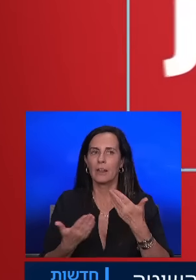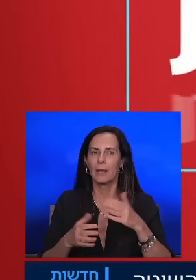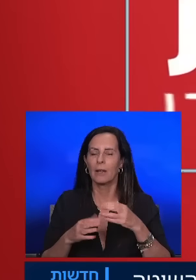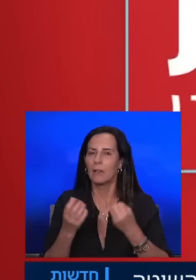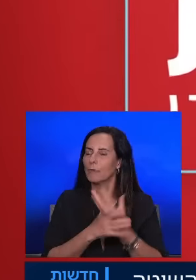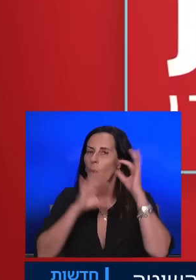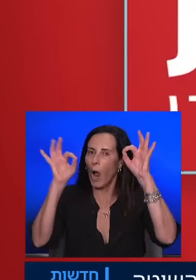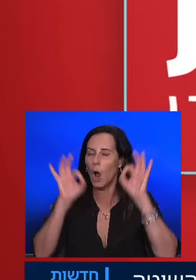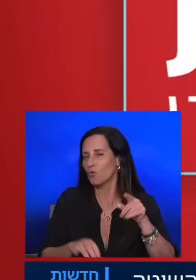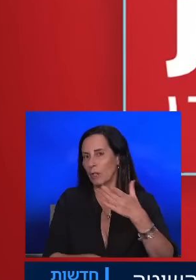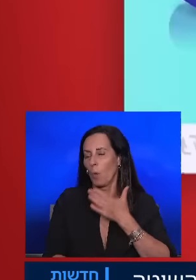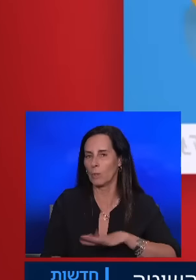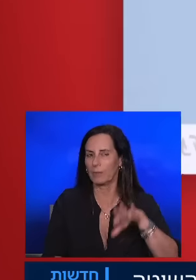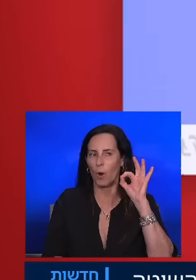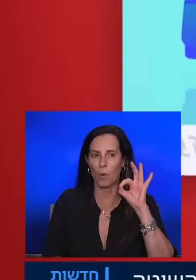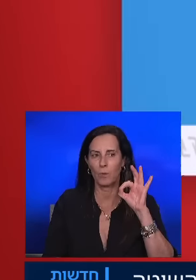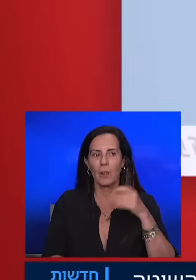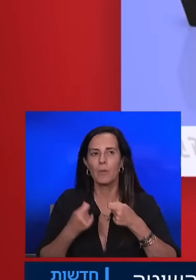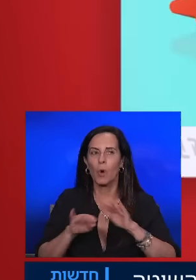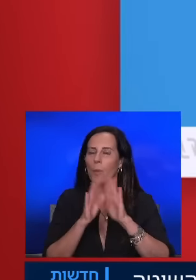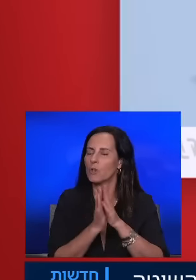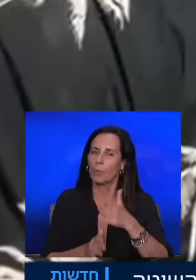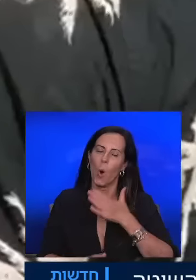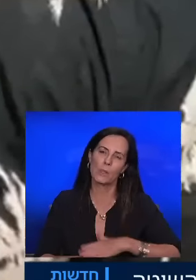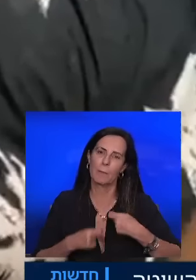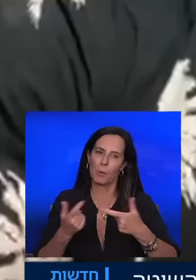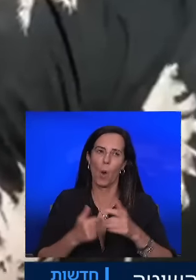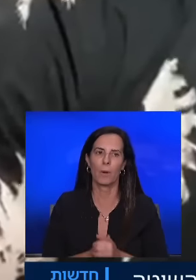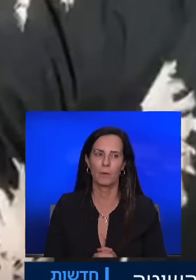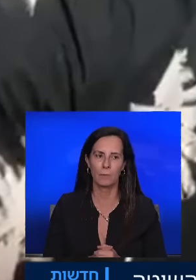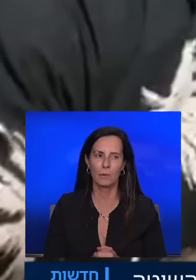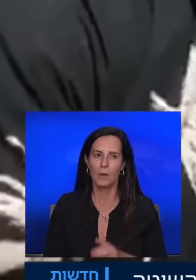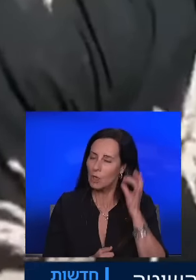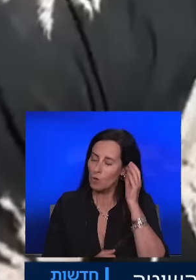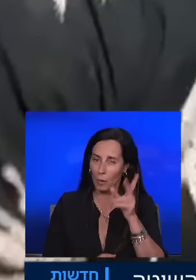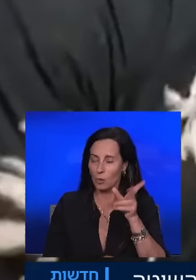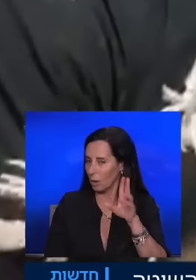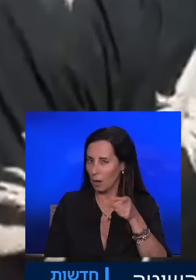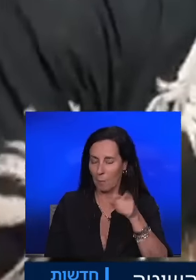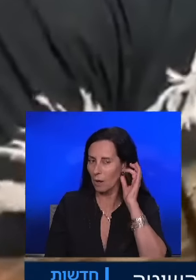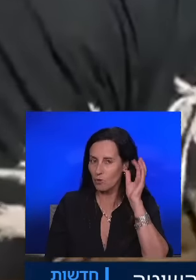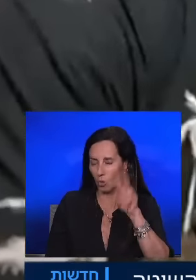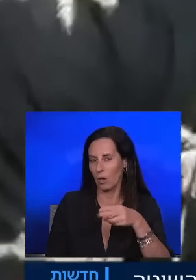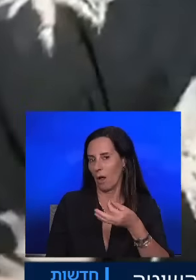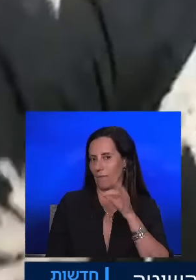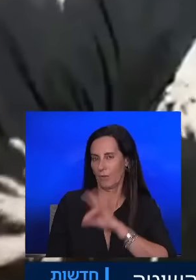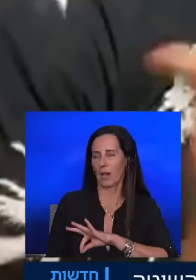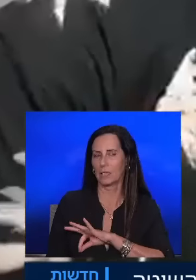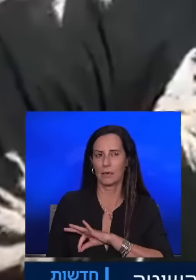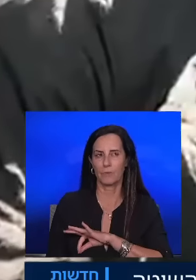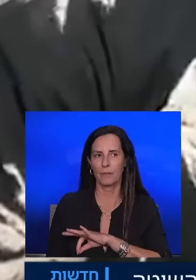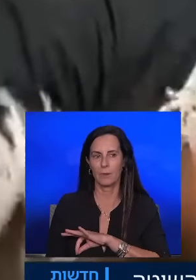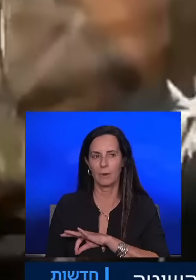כל חנות שתבחרו ולמכור כל מה שעלה לכם בראש. נשים, גם אתן יכולות להכניס